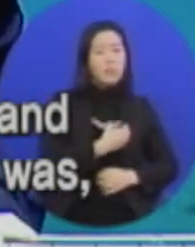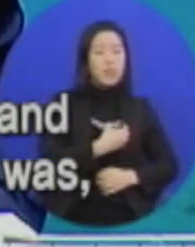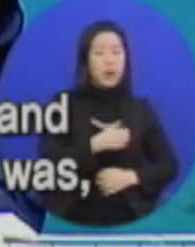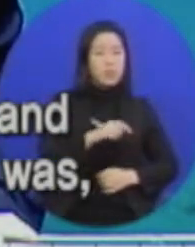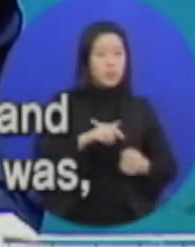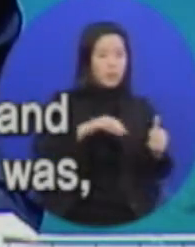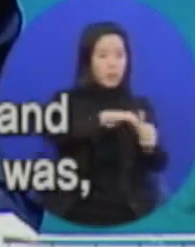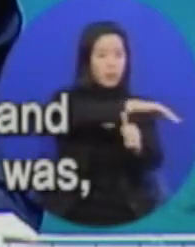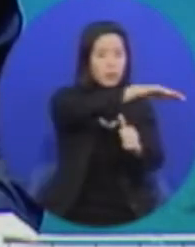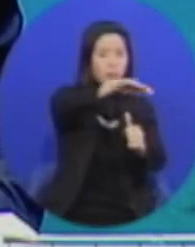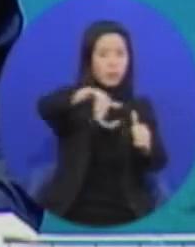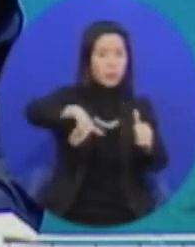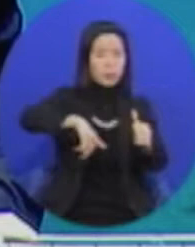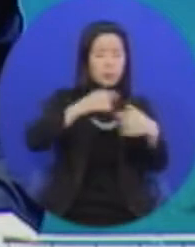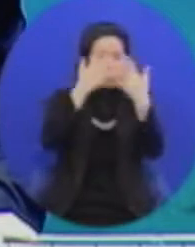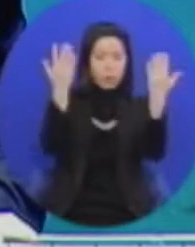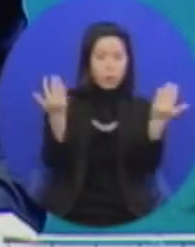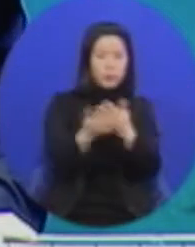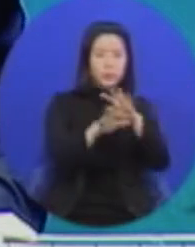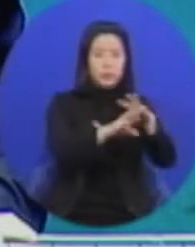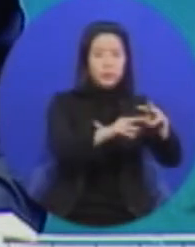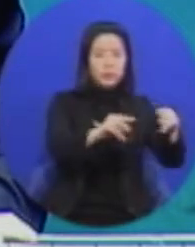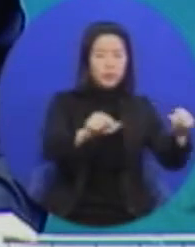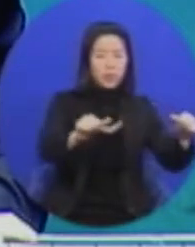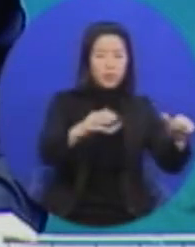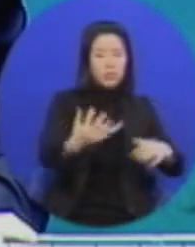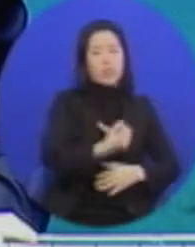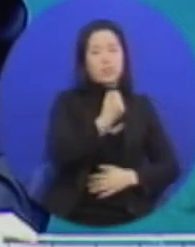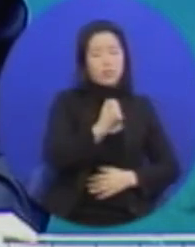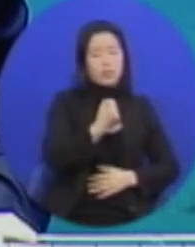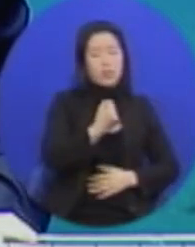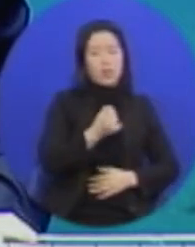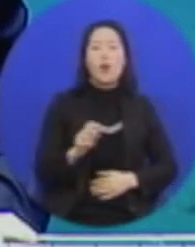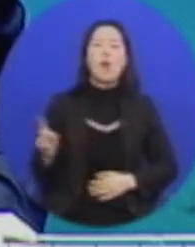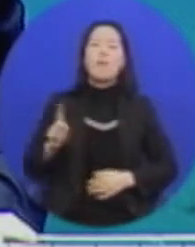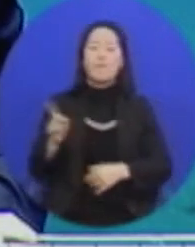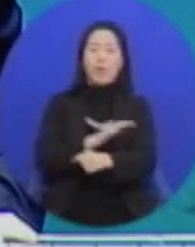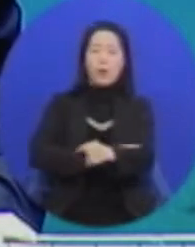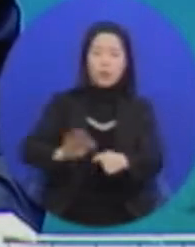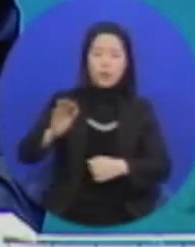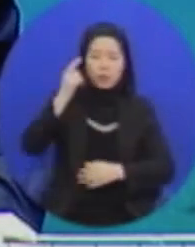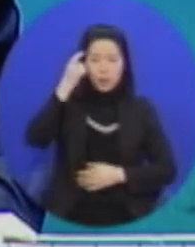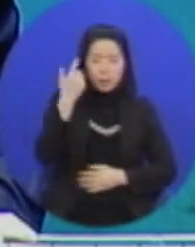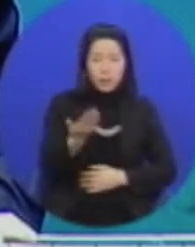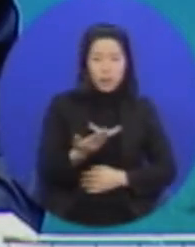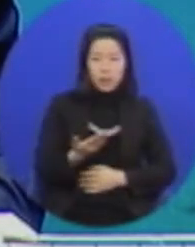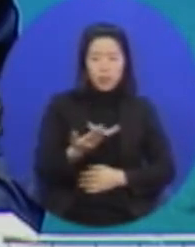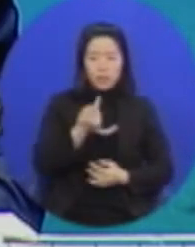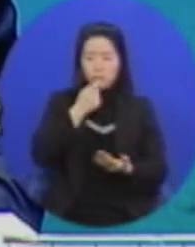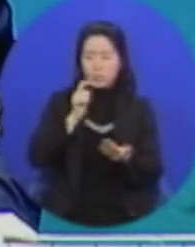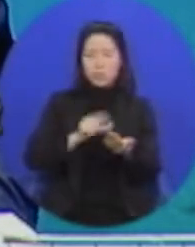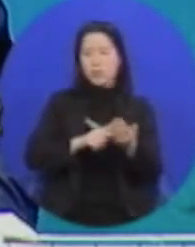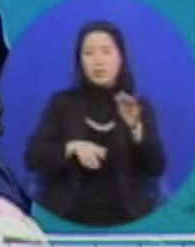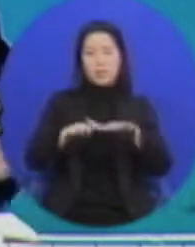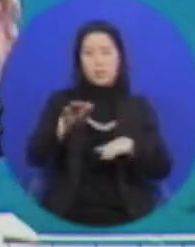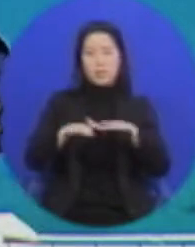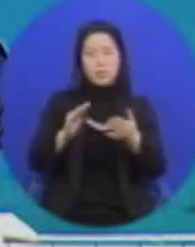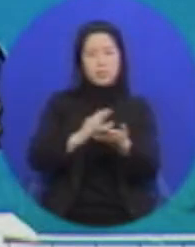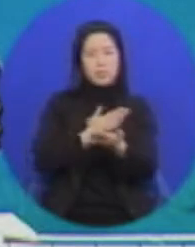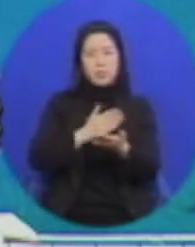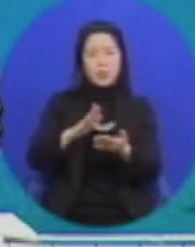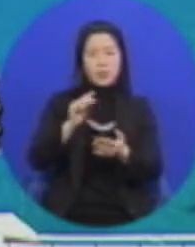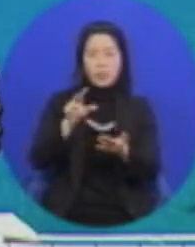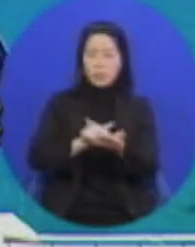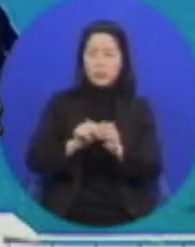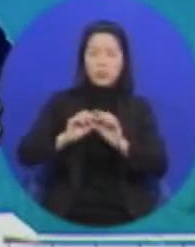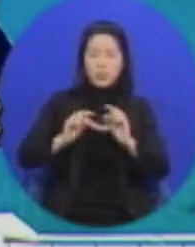되었어요 무엇이 형통한 거지요 그 쉽게 판단할 문제가 아닙니다 지금 내가 힘들